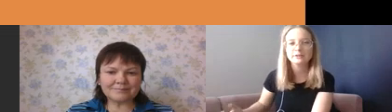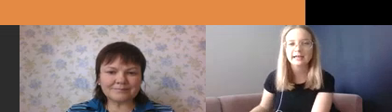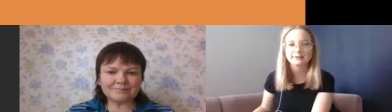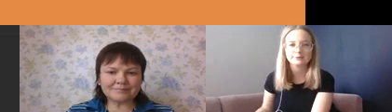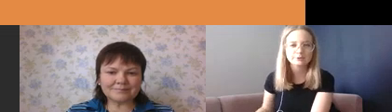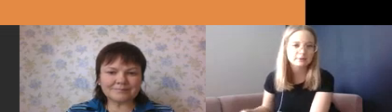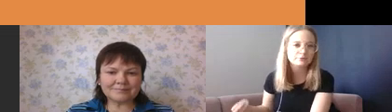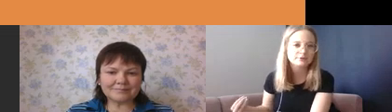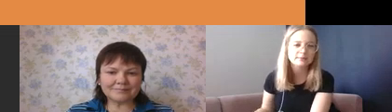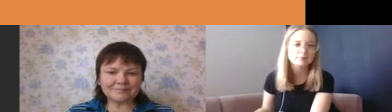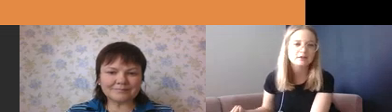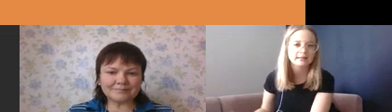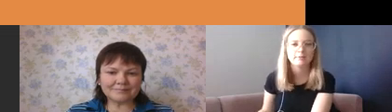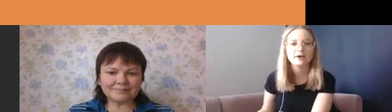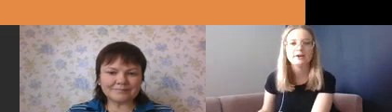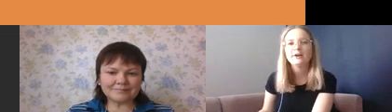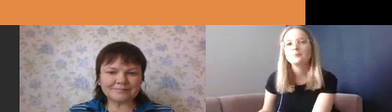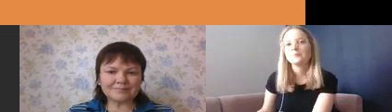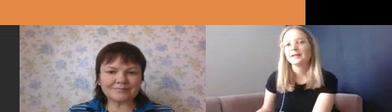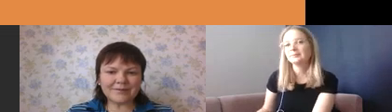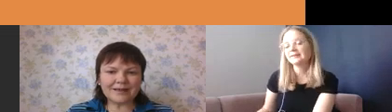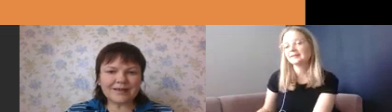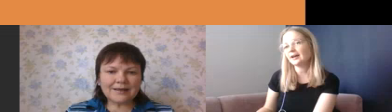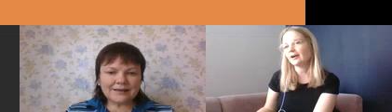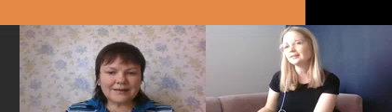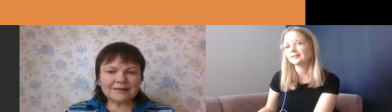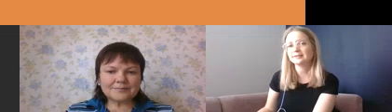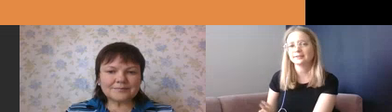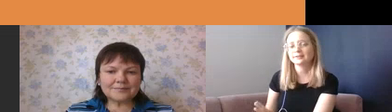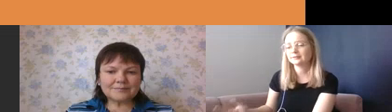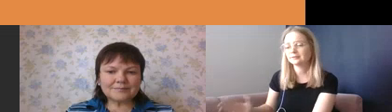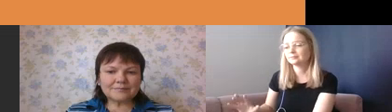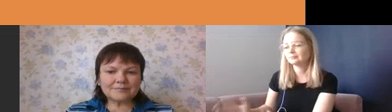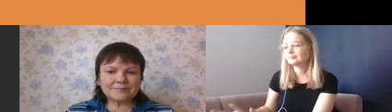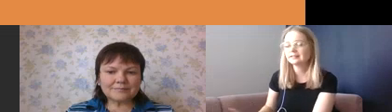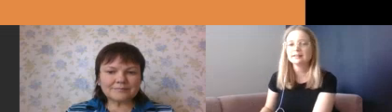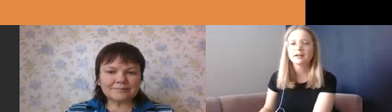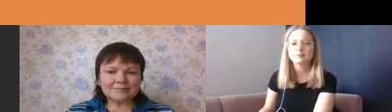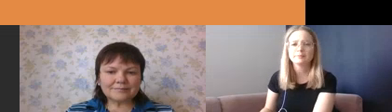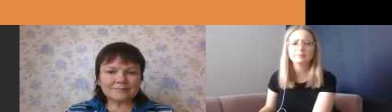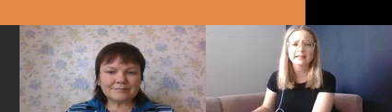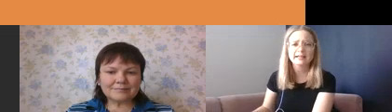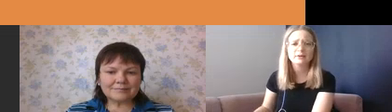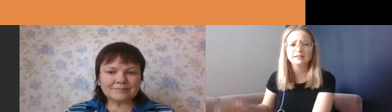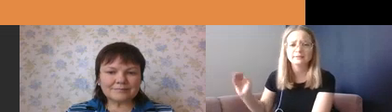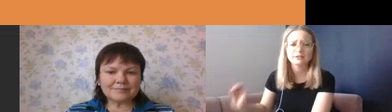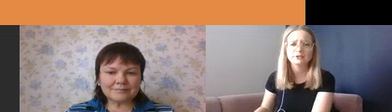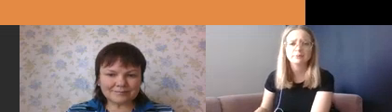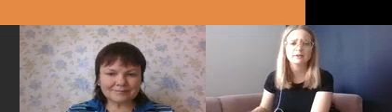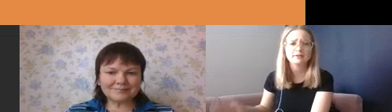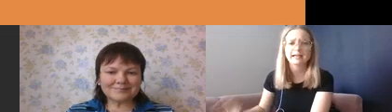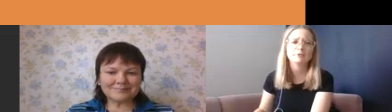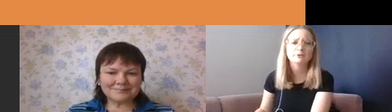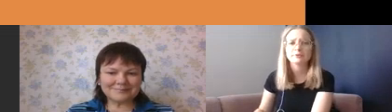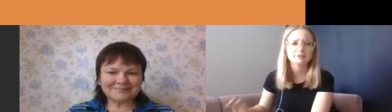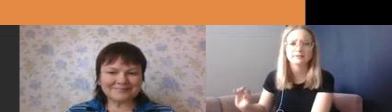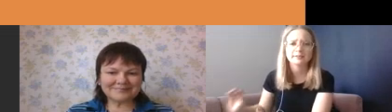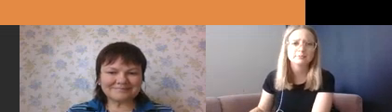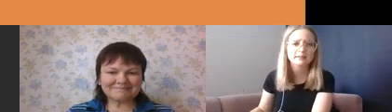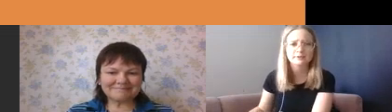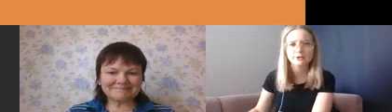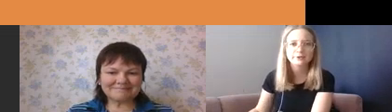mis mind nagu kõnetaks, mis paneb mis silma särama. Et mitte teha asja lihtsalt, ma ei tea, et peab tegema, kõik teevad tööd, ma pean ka